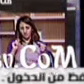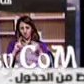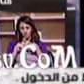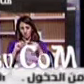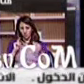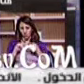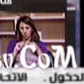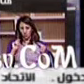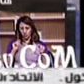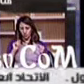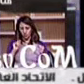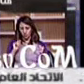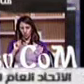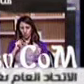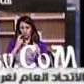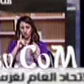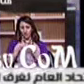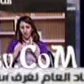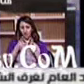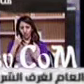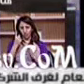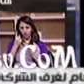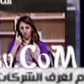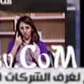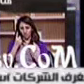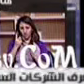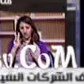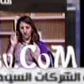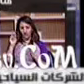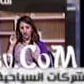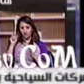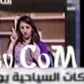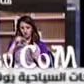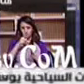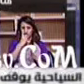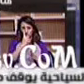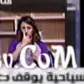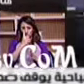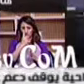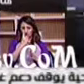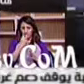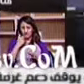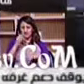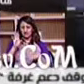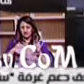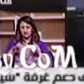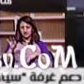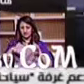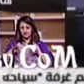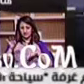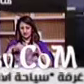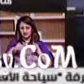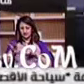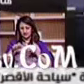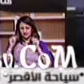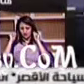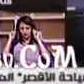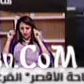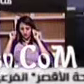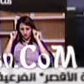لانه لاول مره منذ 25 يناير انه الحركات السياسيه كلها بالكامل ككل الحركات الثوريه